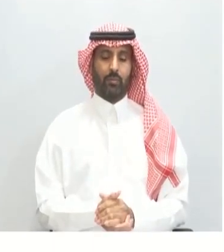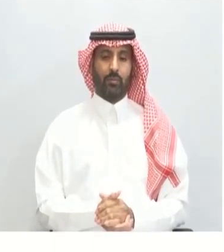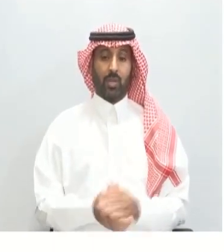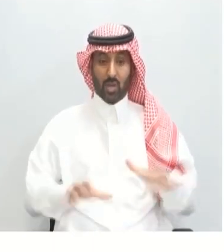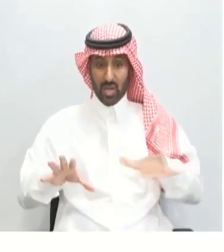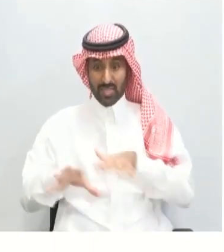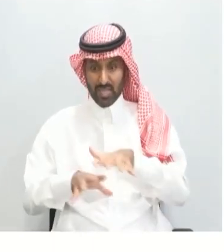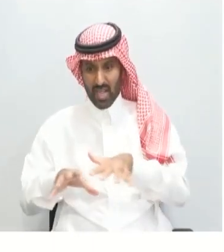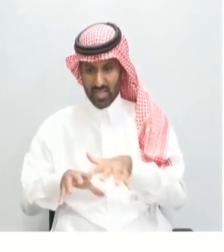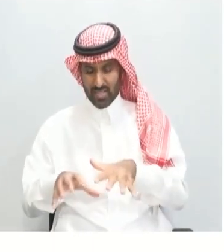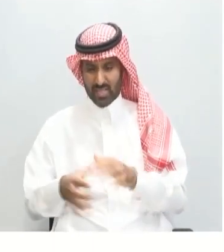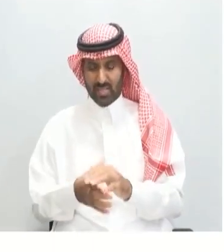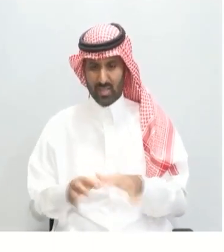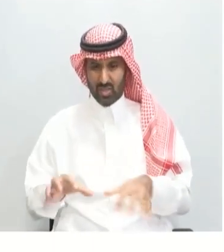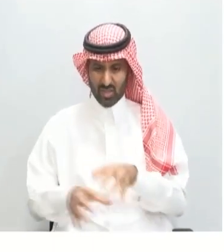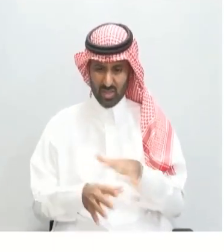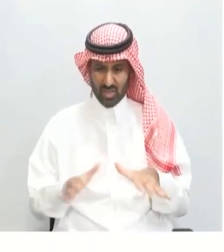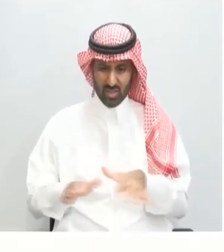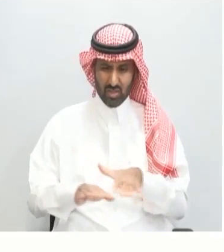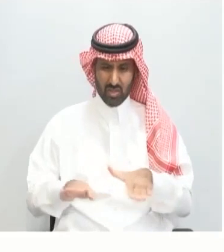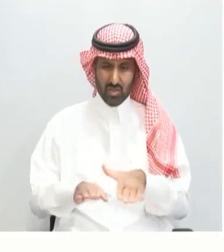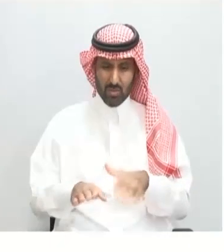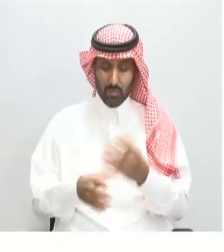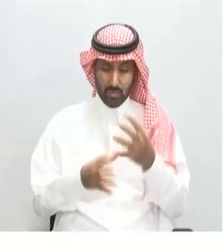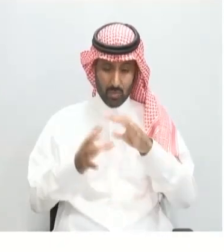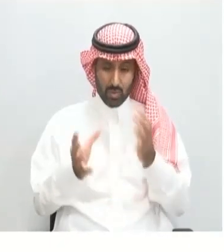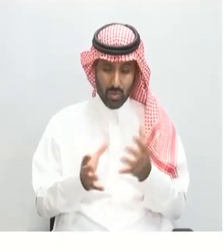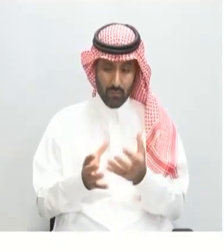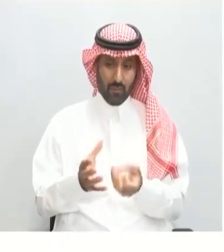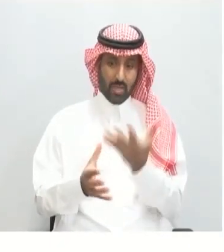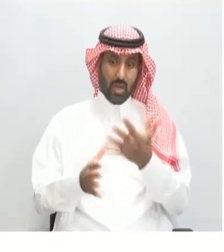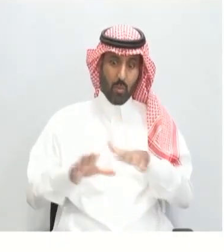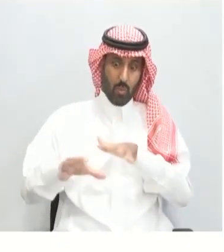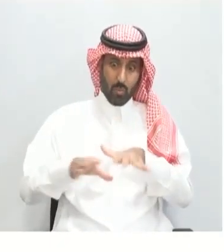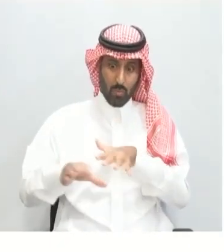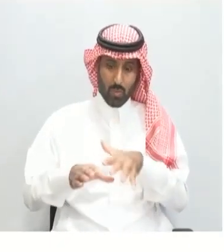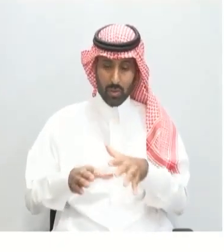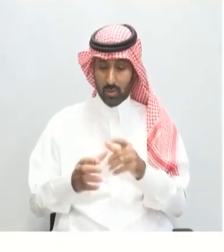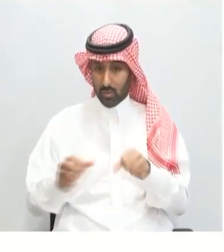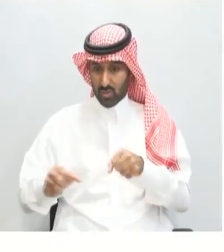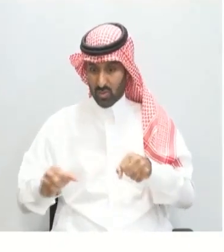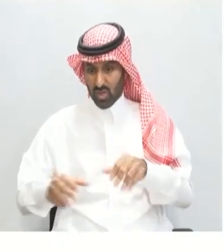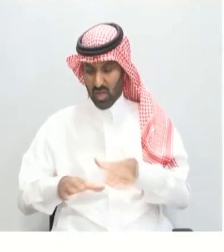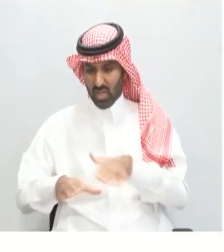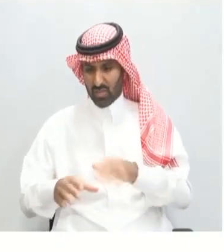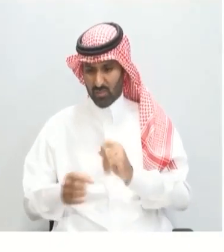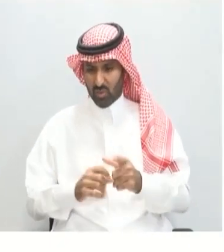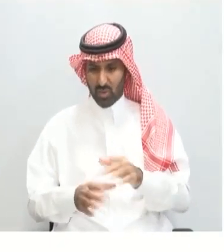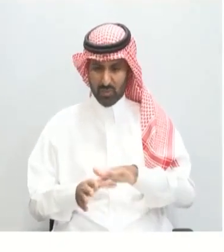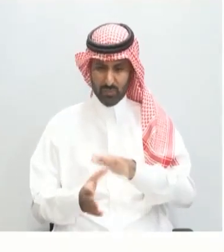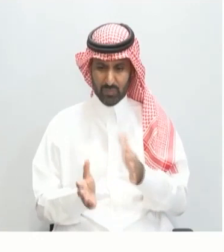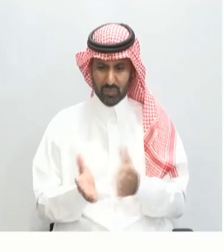الزلازل هي من الحركات الباطنيه الفجائيه تعريفها هي هزات سريعه